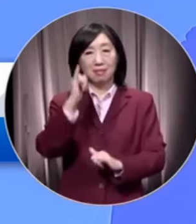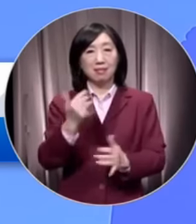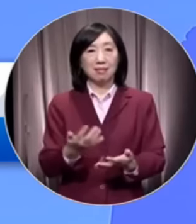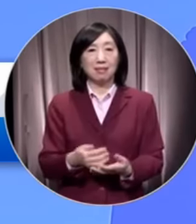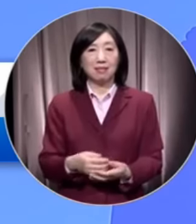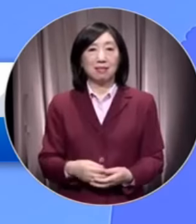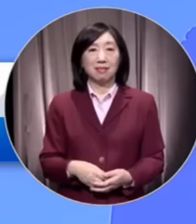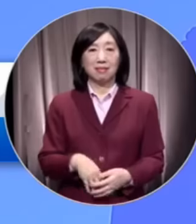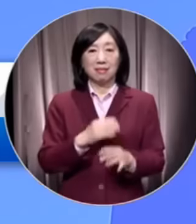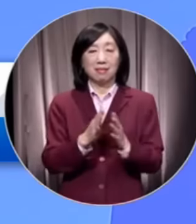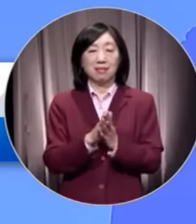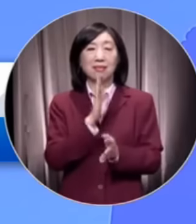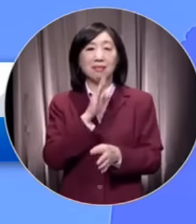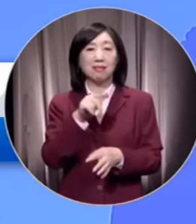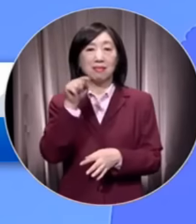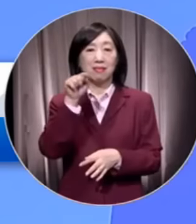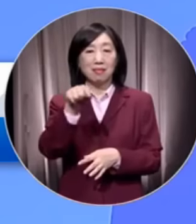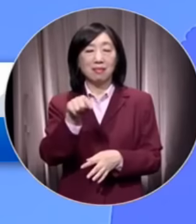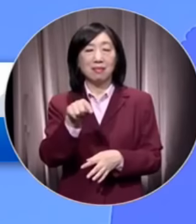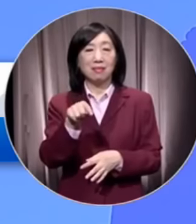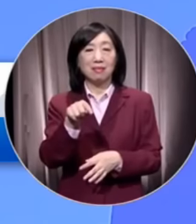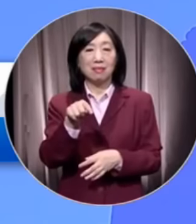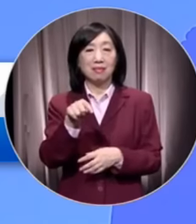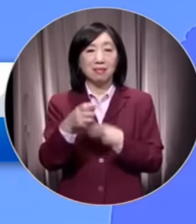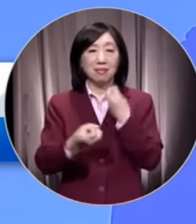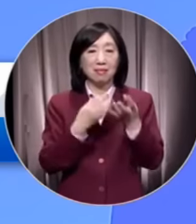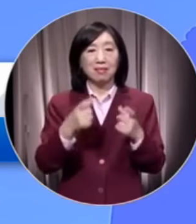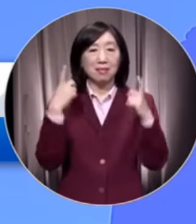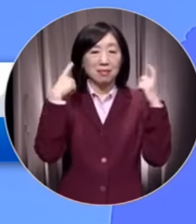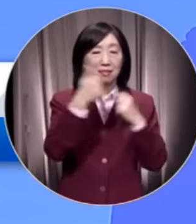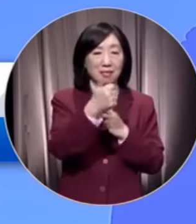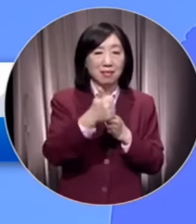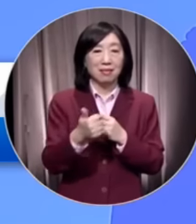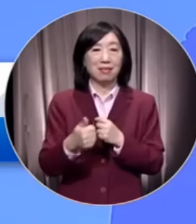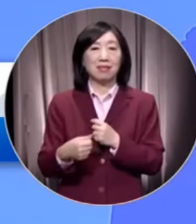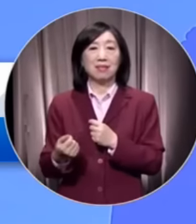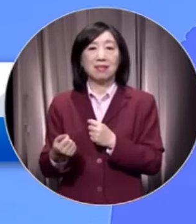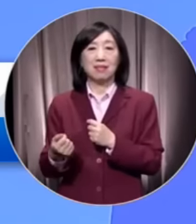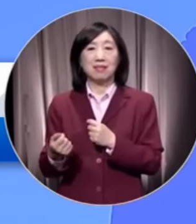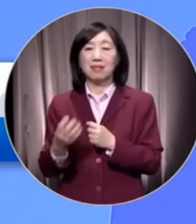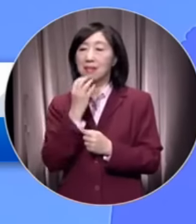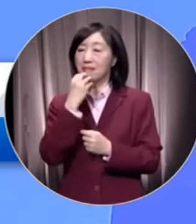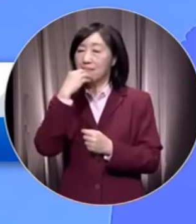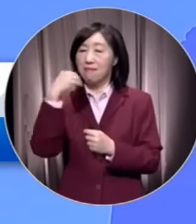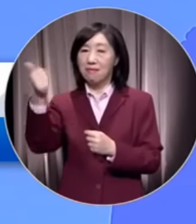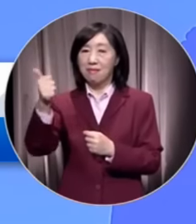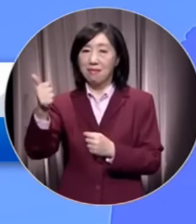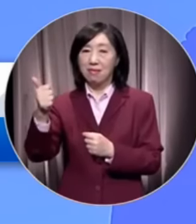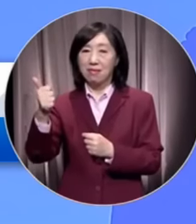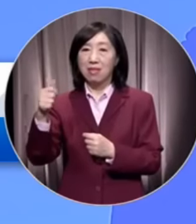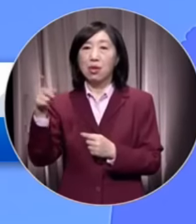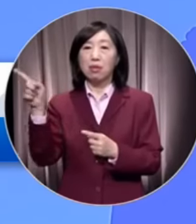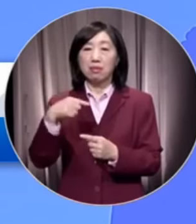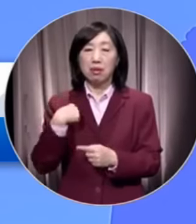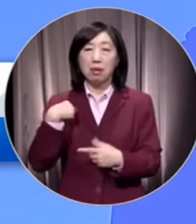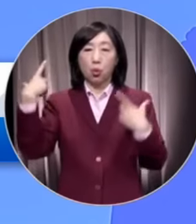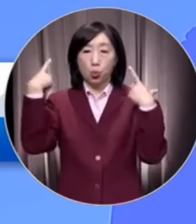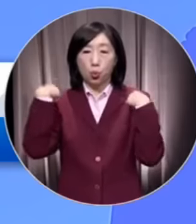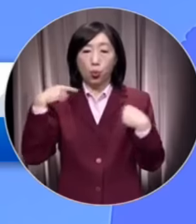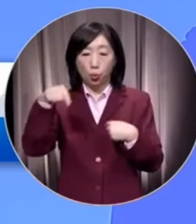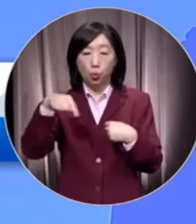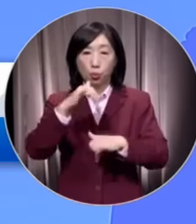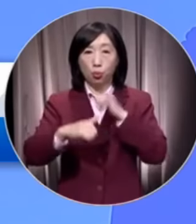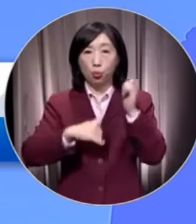是从各位宋主席身上，从蔡主席的恩师李主席身上才听到的很多的故